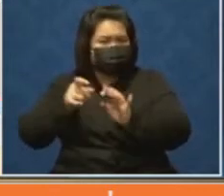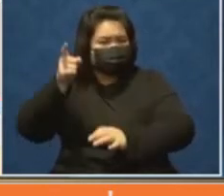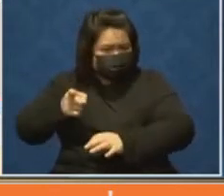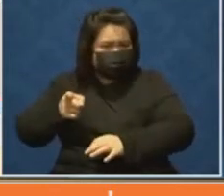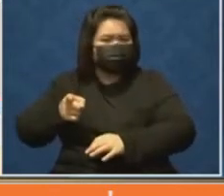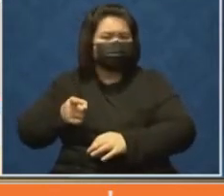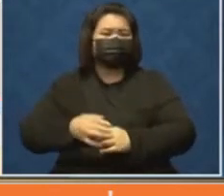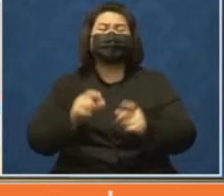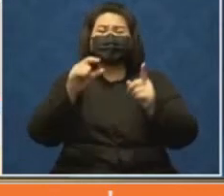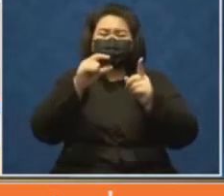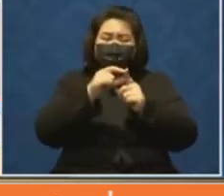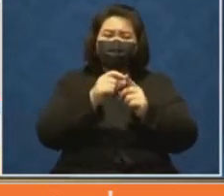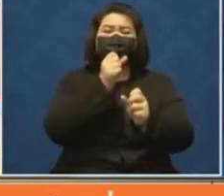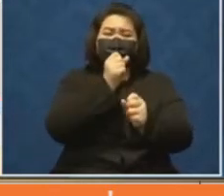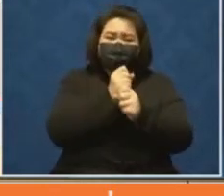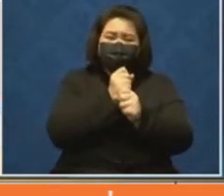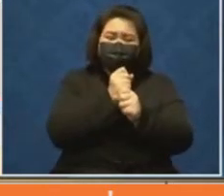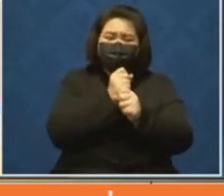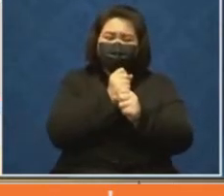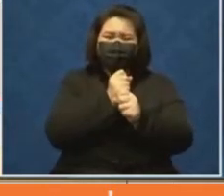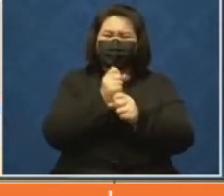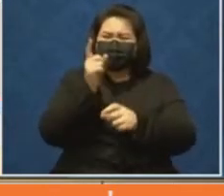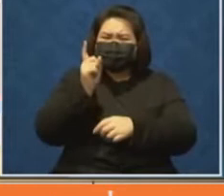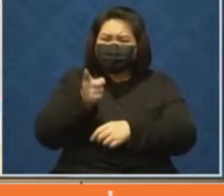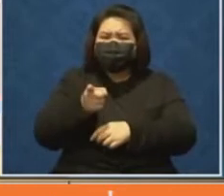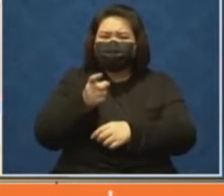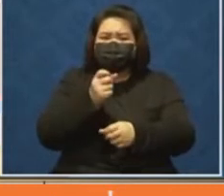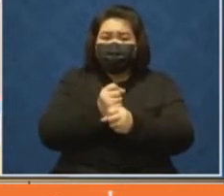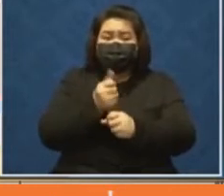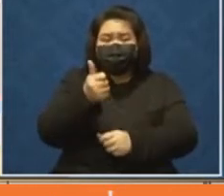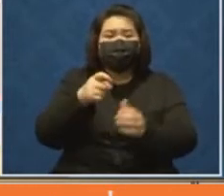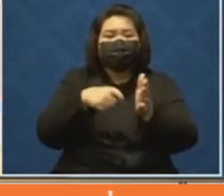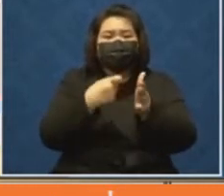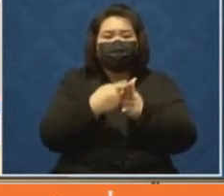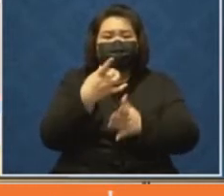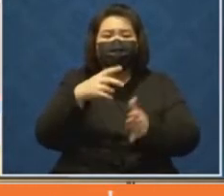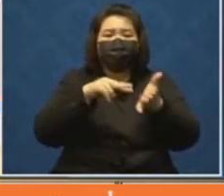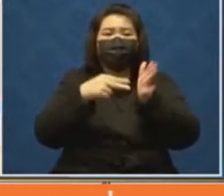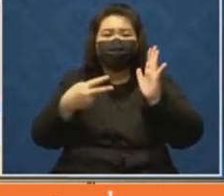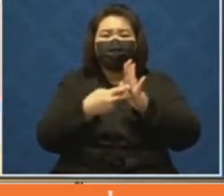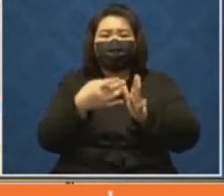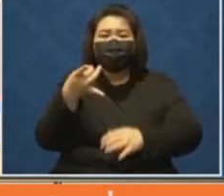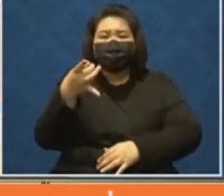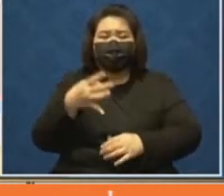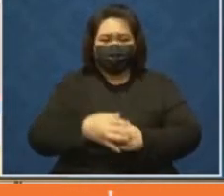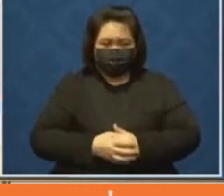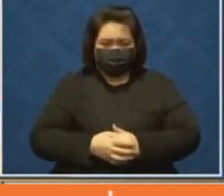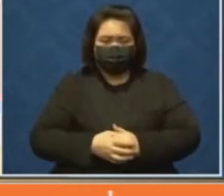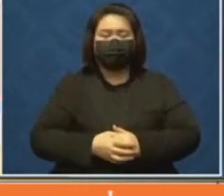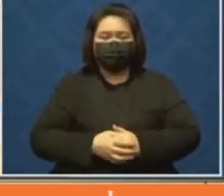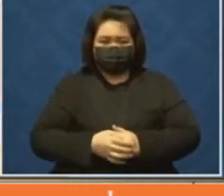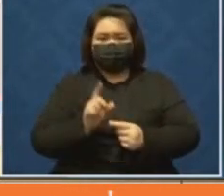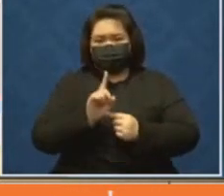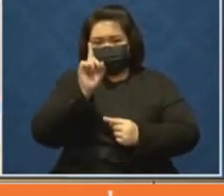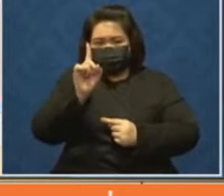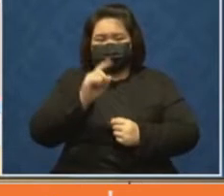เอไ้การกำจัดสิทธิ์การ จำกั สิทธ ต้อง มี ประ pink ให้ ทำและ ทำ เท่า ที่ จำเป็น